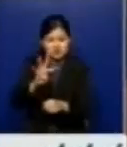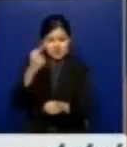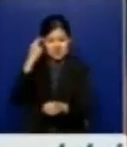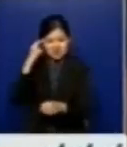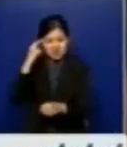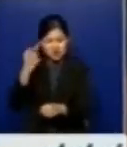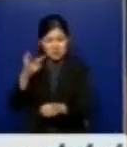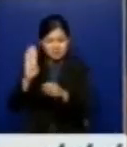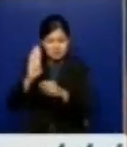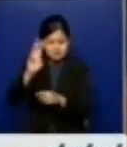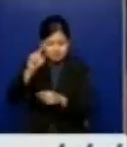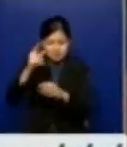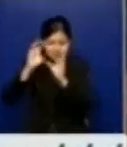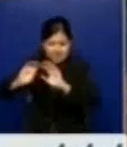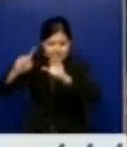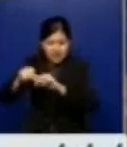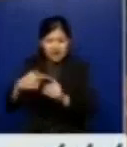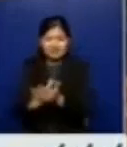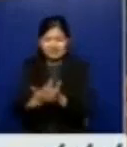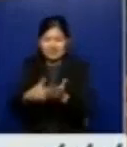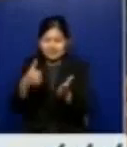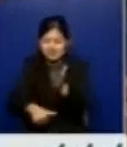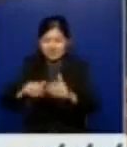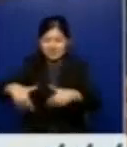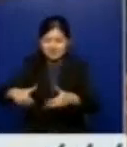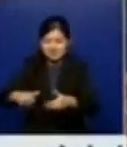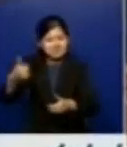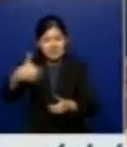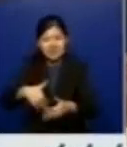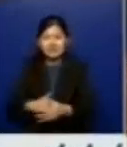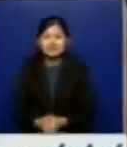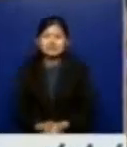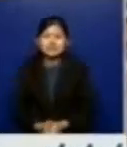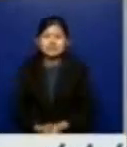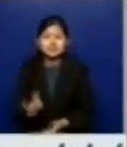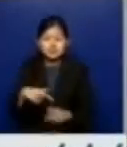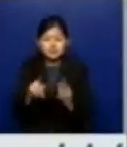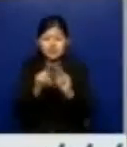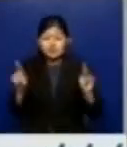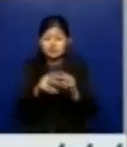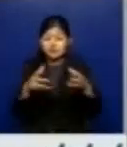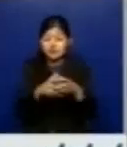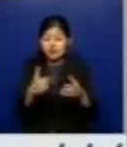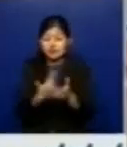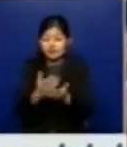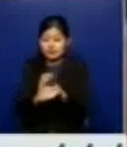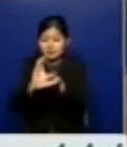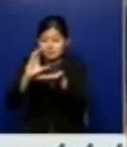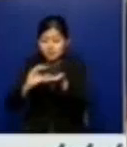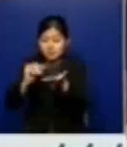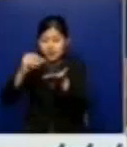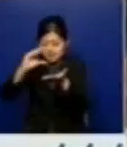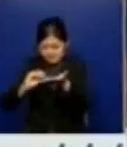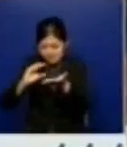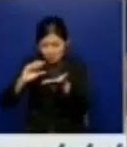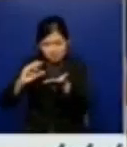อนยังไงภาษีก็พลาดเป้าเพราะฉะนั้นเองเนี่ยนะครับถึงแม้ว่าคณะกรรมการจะไม่ได้ปรับลดเพราะท่านไม่ยอมให้ปรับลดนะครับ